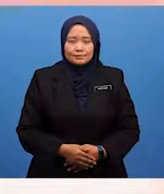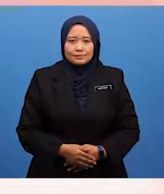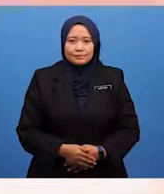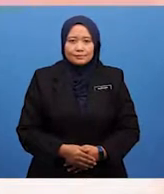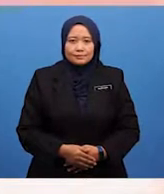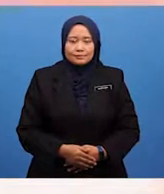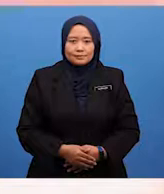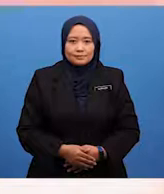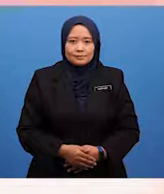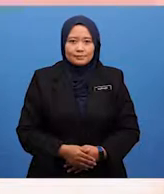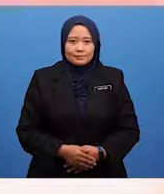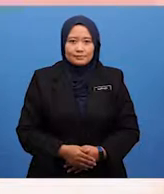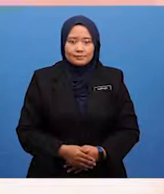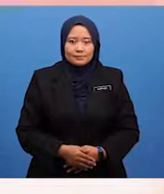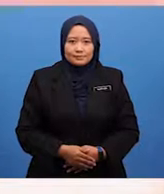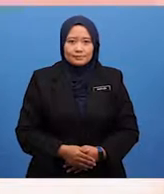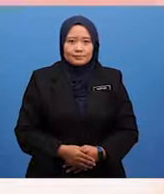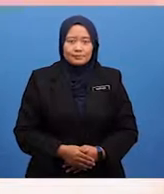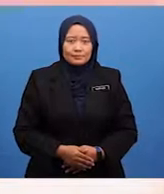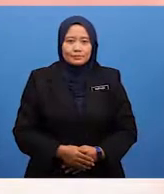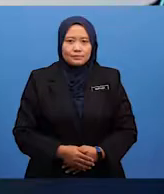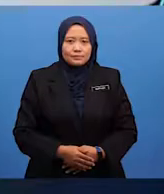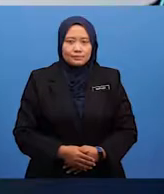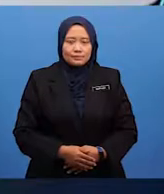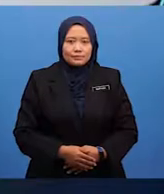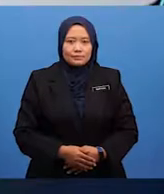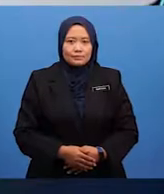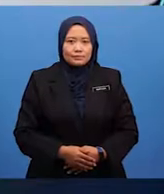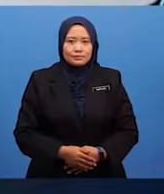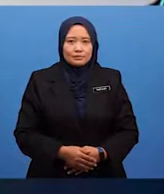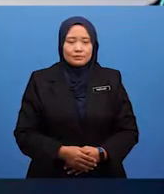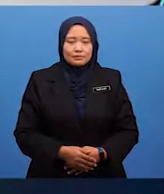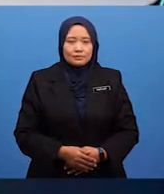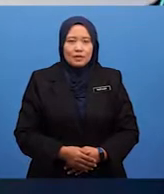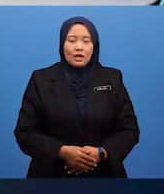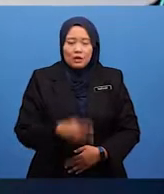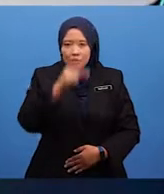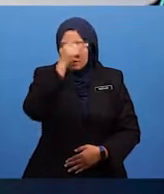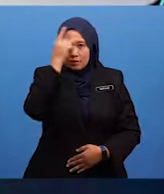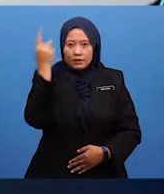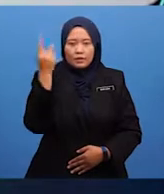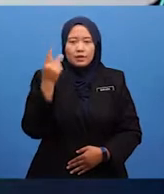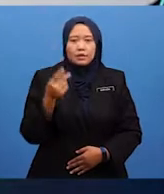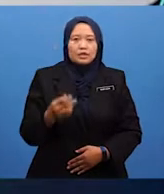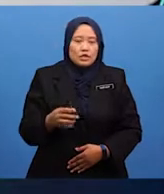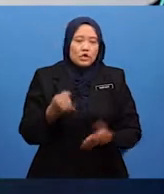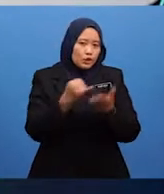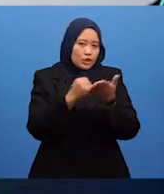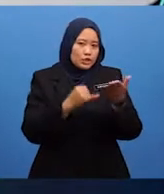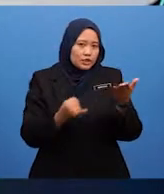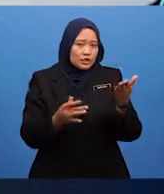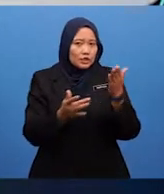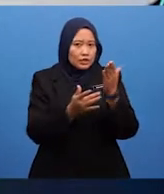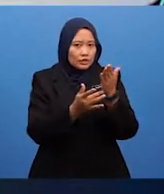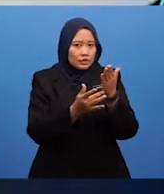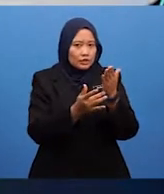jadi gerimis inilah sebabnya kerennya lukisan teknik ke ini lukisan berskala Jadi mereka akan menggunakan ini ternyata Dompu